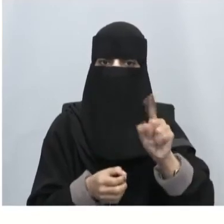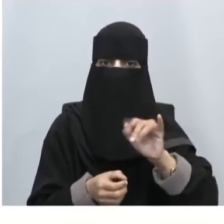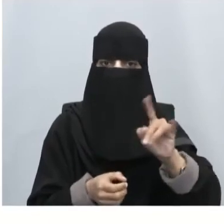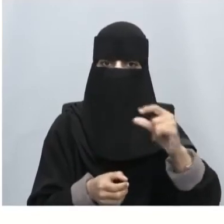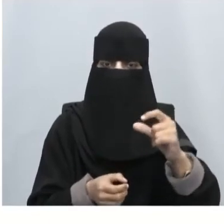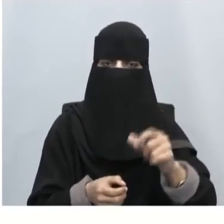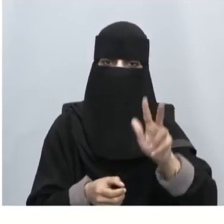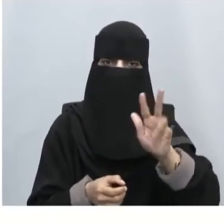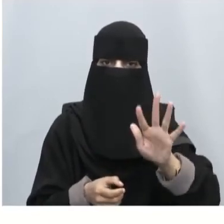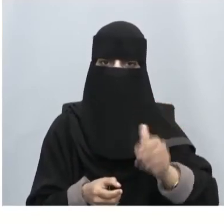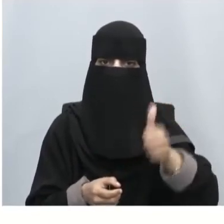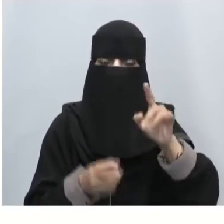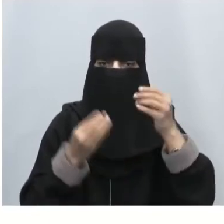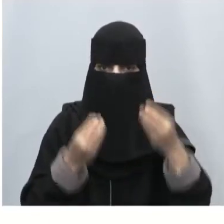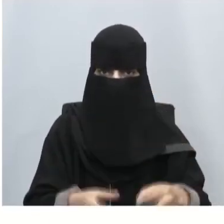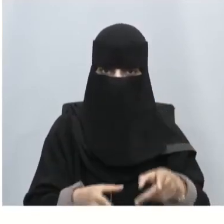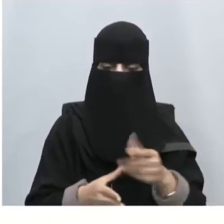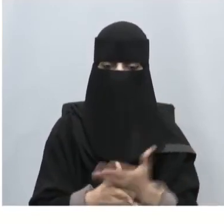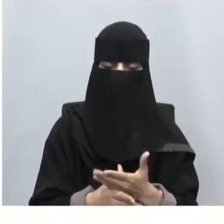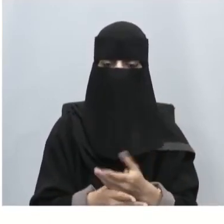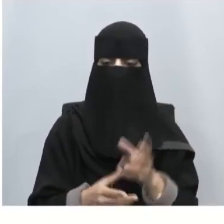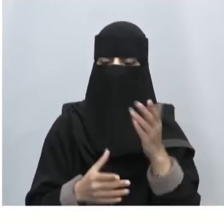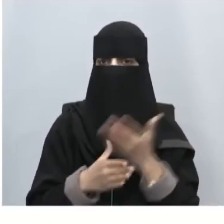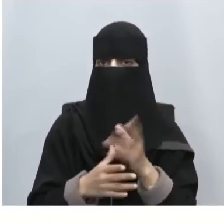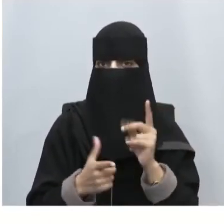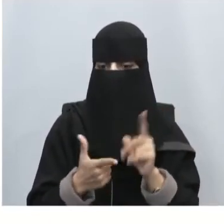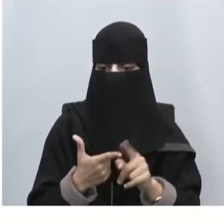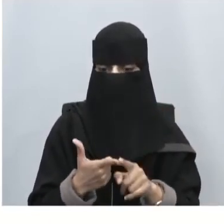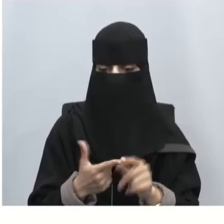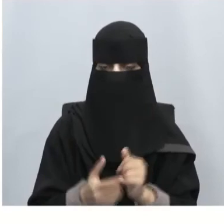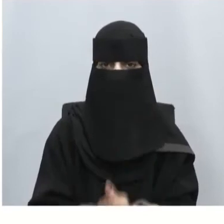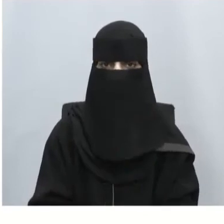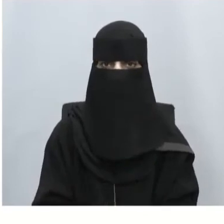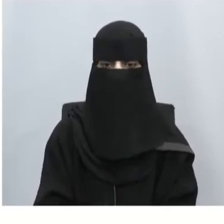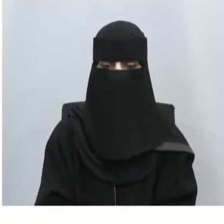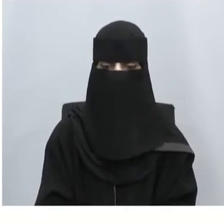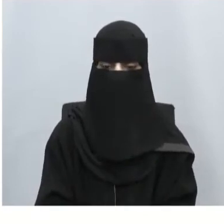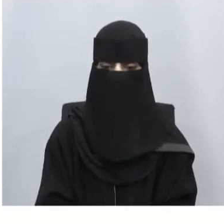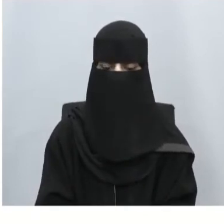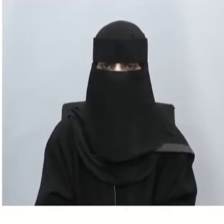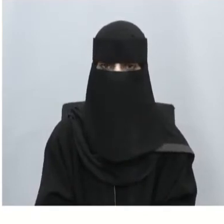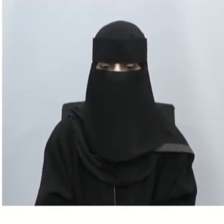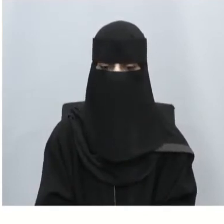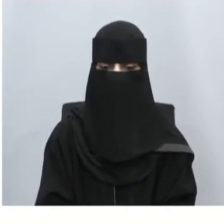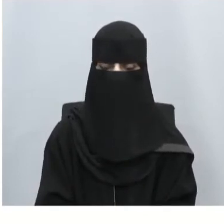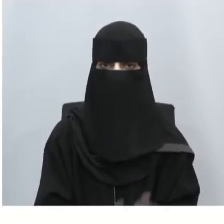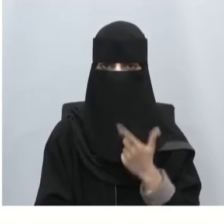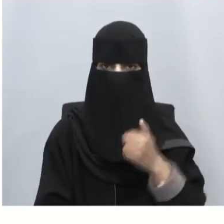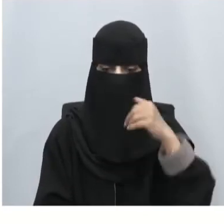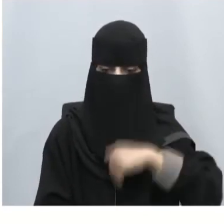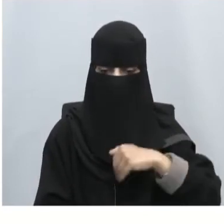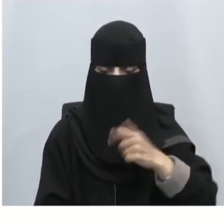الوقت السبب الثاني للحملات الصليبيه طلابي وطالباتي هو رغبه